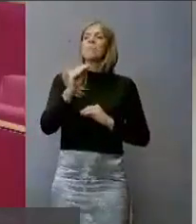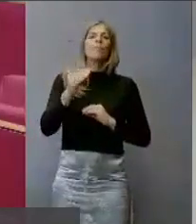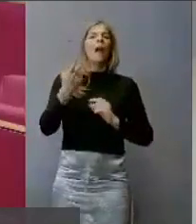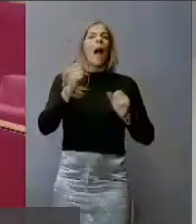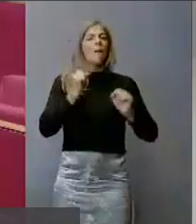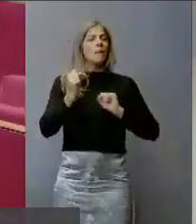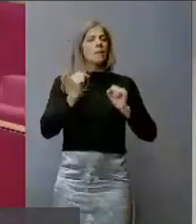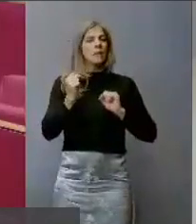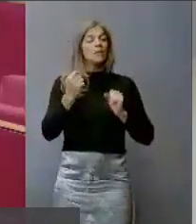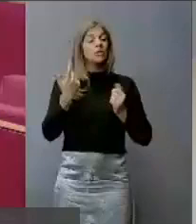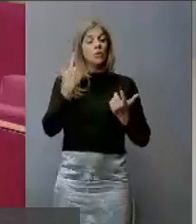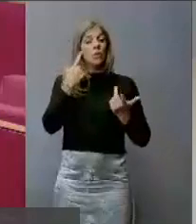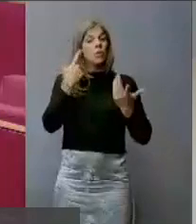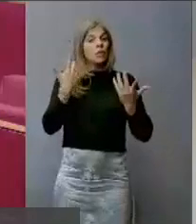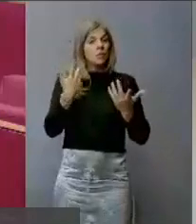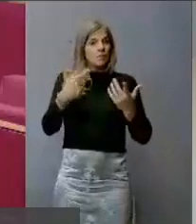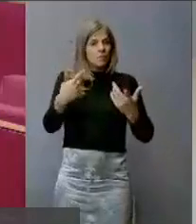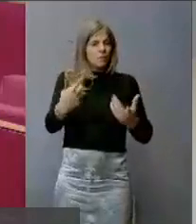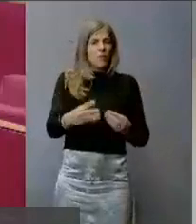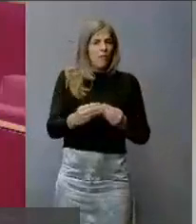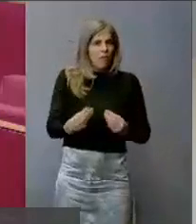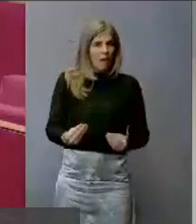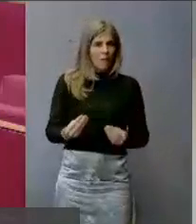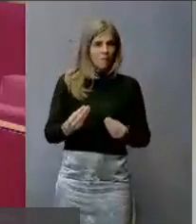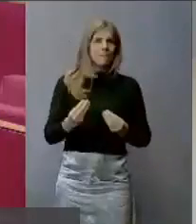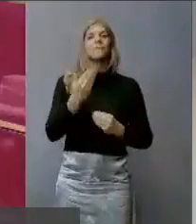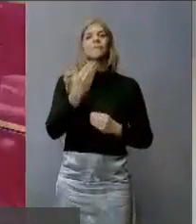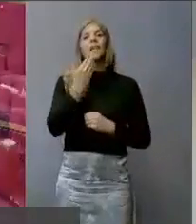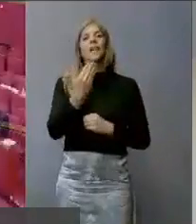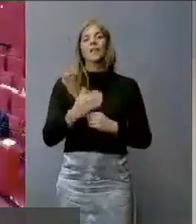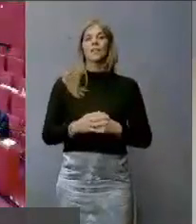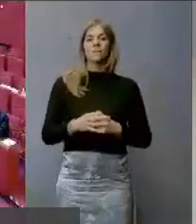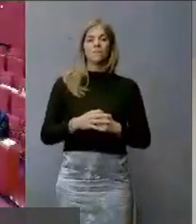al servizio appena citato grazie